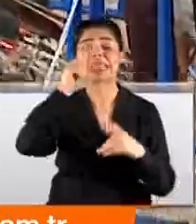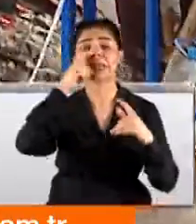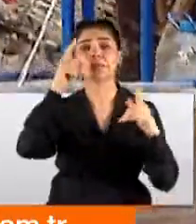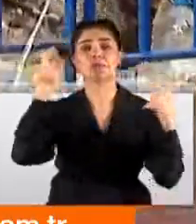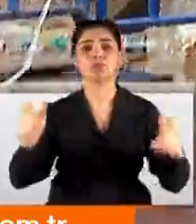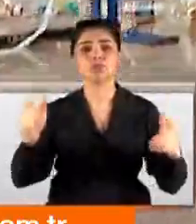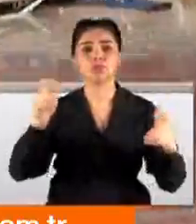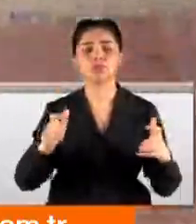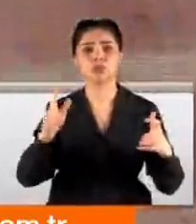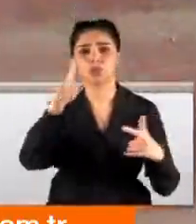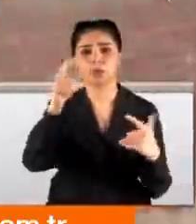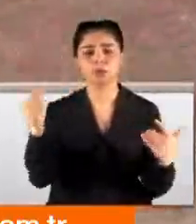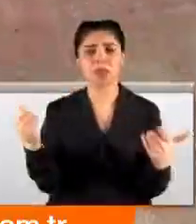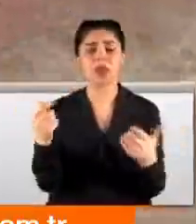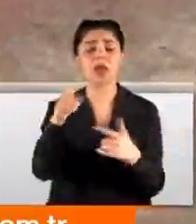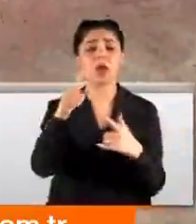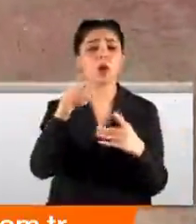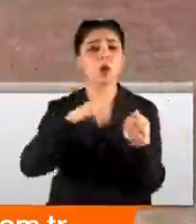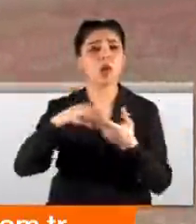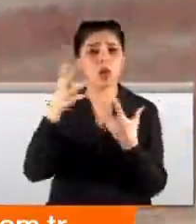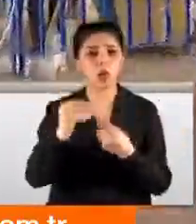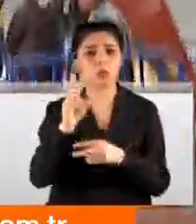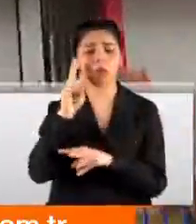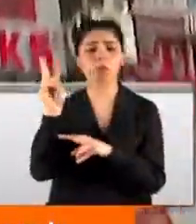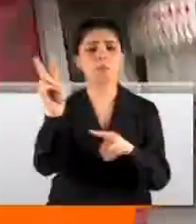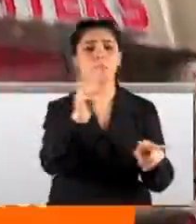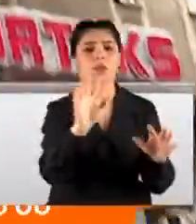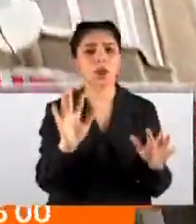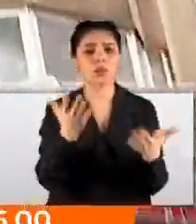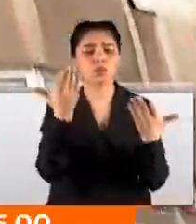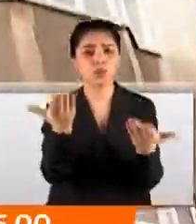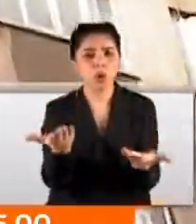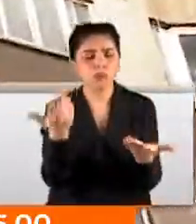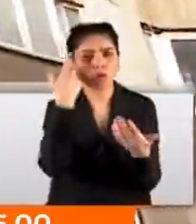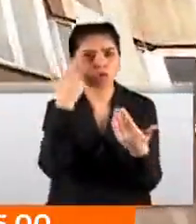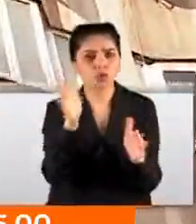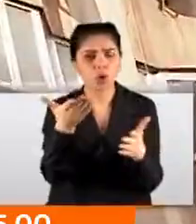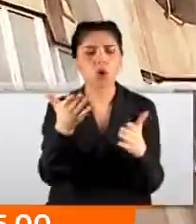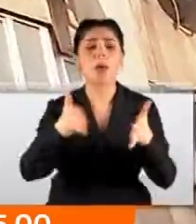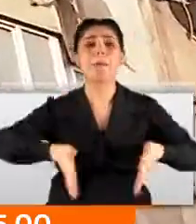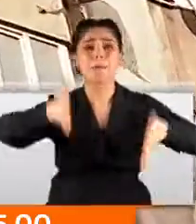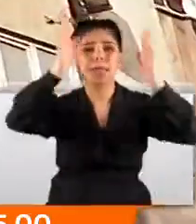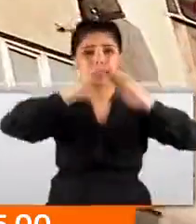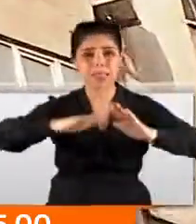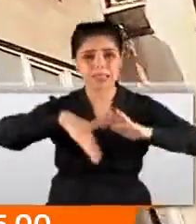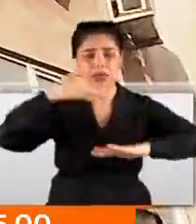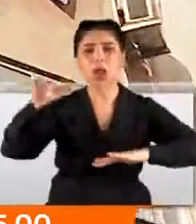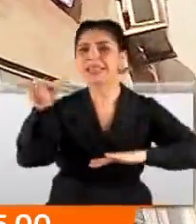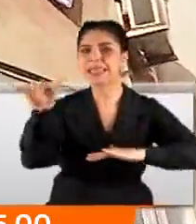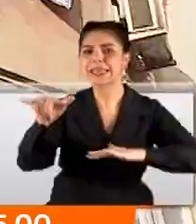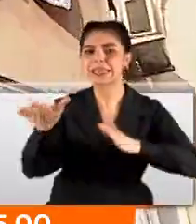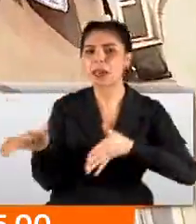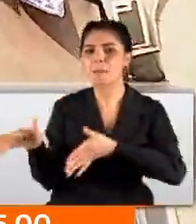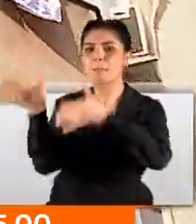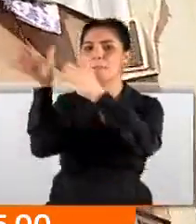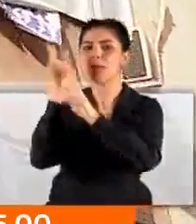kırılmaz yıkımın yaşandığı olay yerindeyiz. Görüntü gerçekten son derece enteresan ve şaşırtıcı. Bina yıkıldıktan sonra hemen bitişikteki